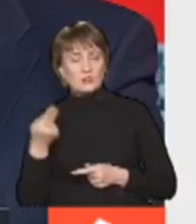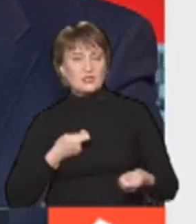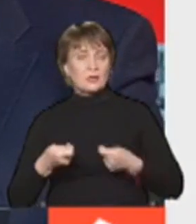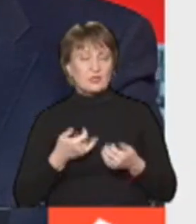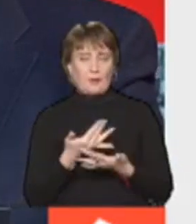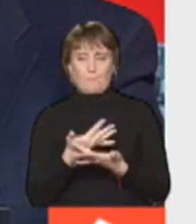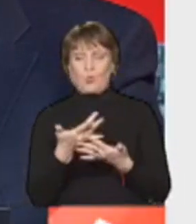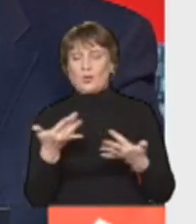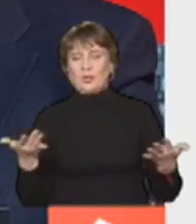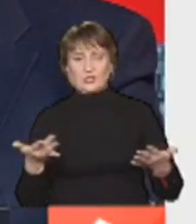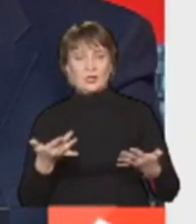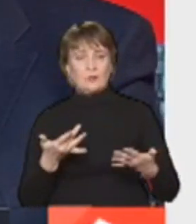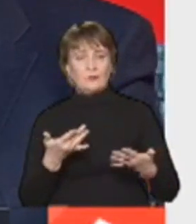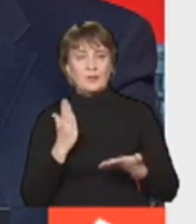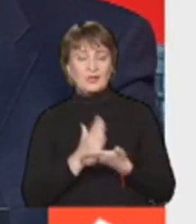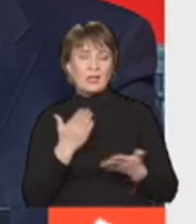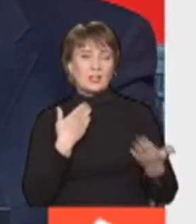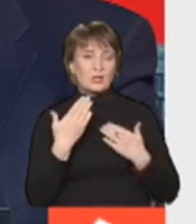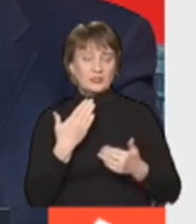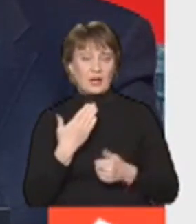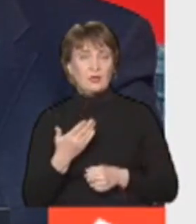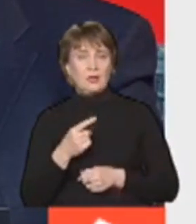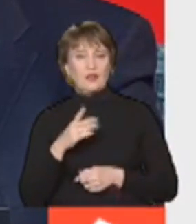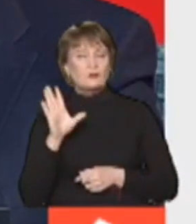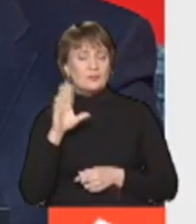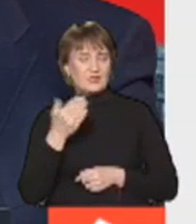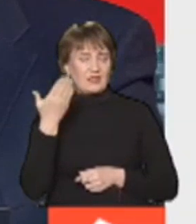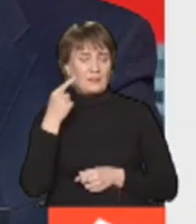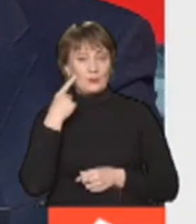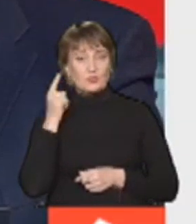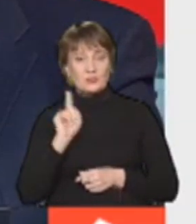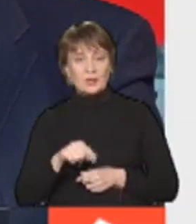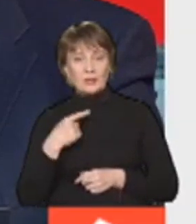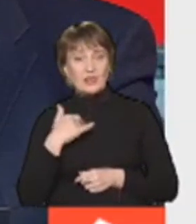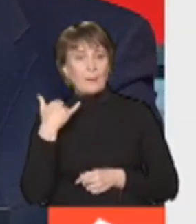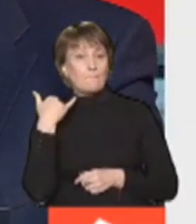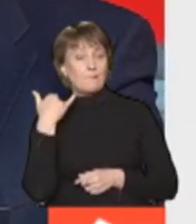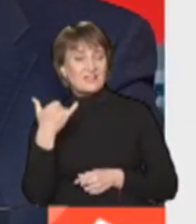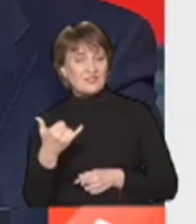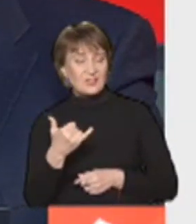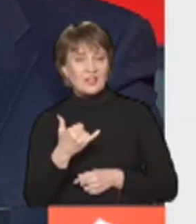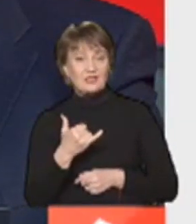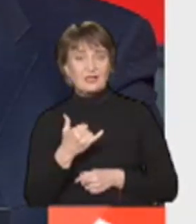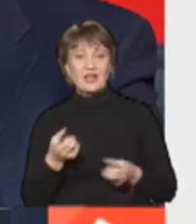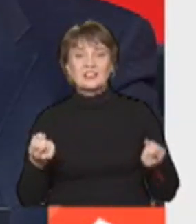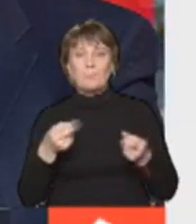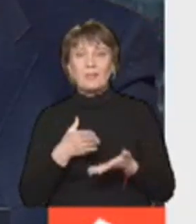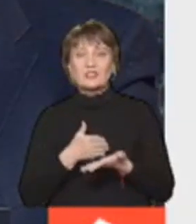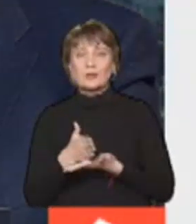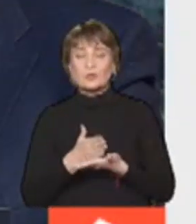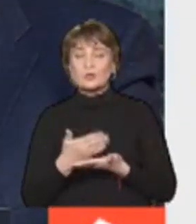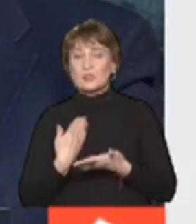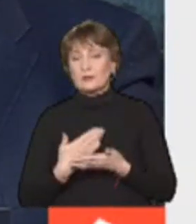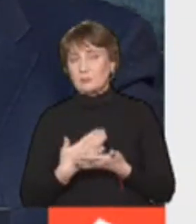по інших лініях є контакт, це давно відомо. Я б от звернув увагу наших спецслужб от на ті